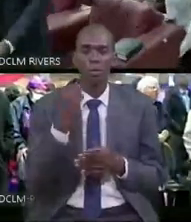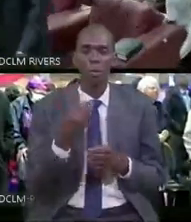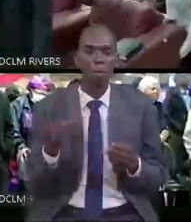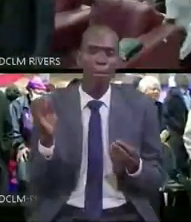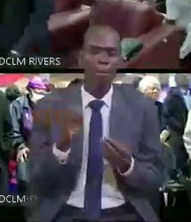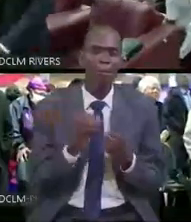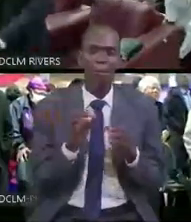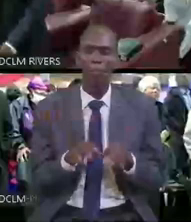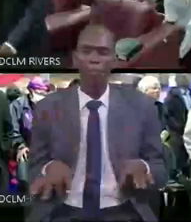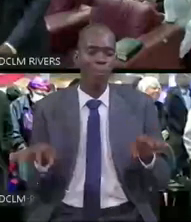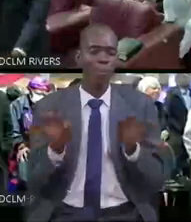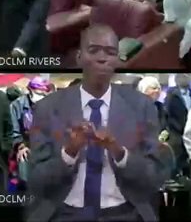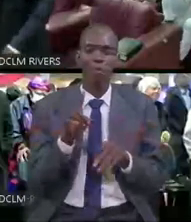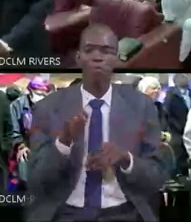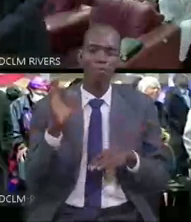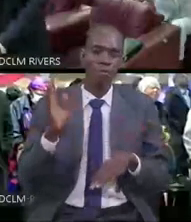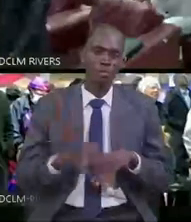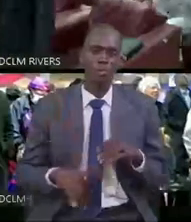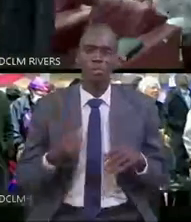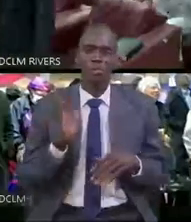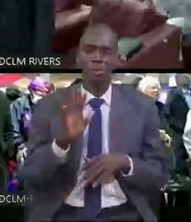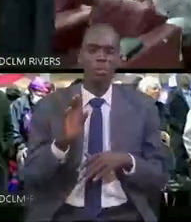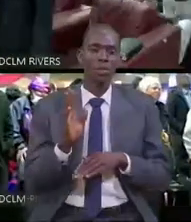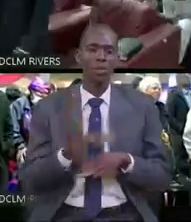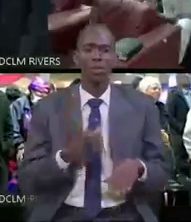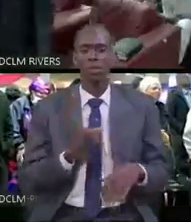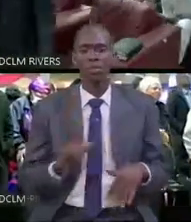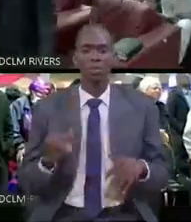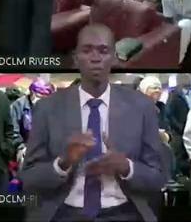était plus importante que son appel.